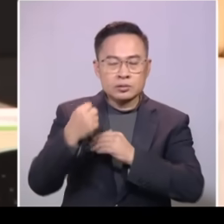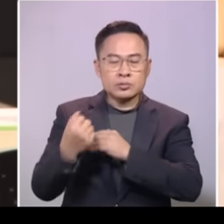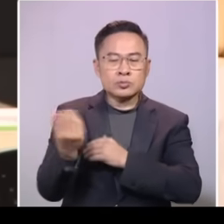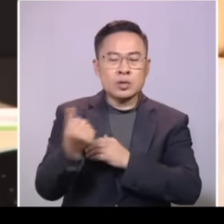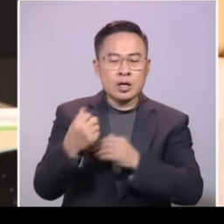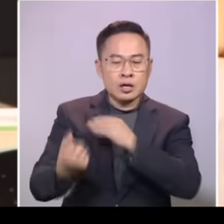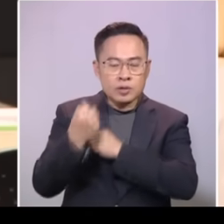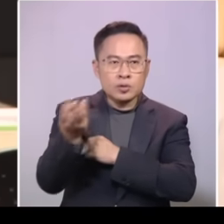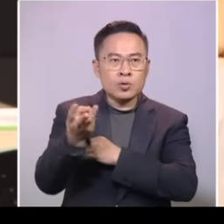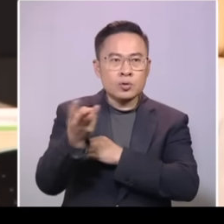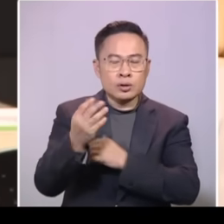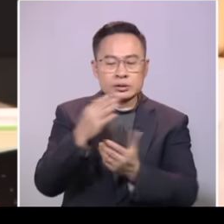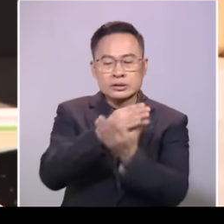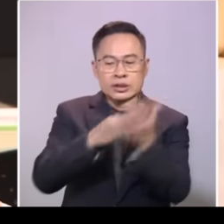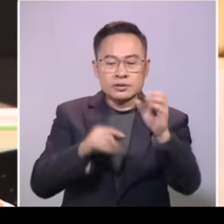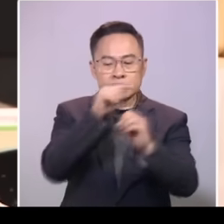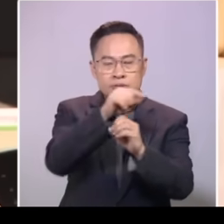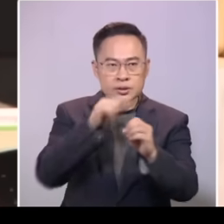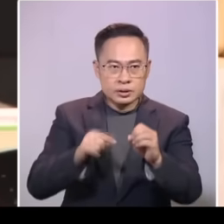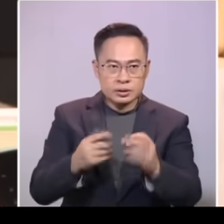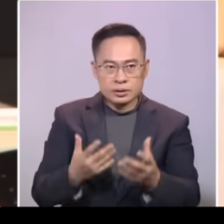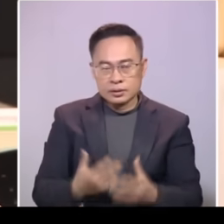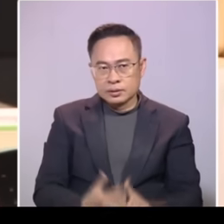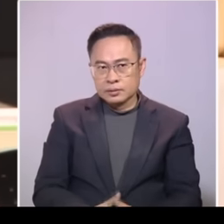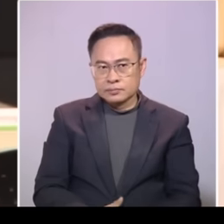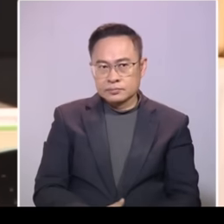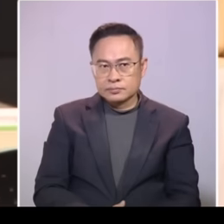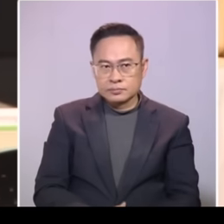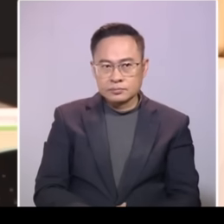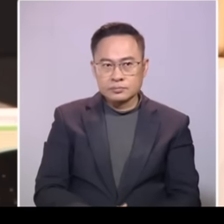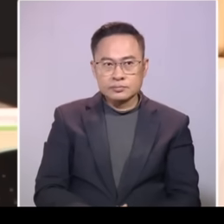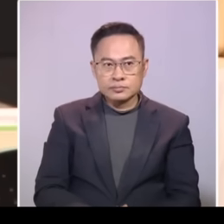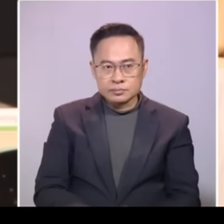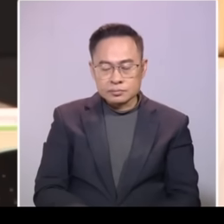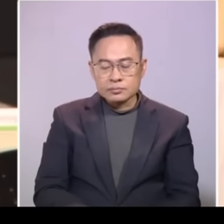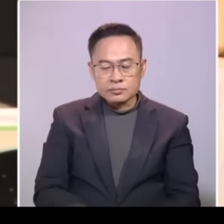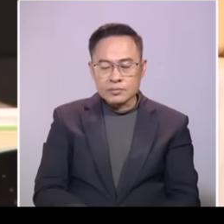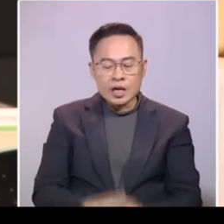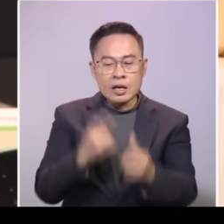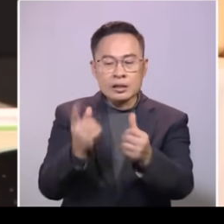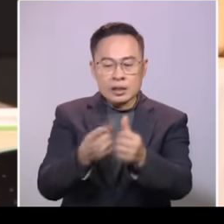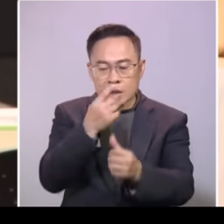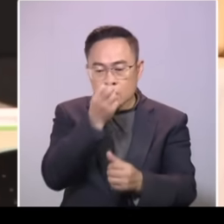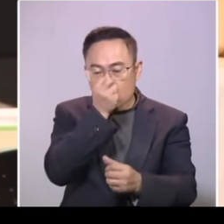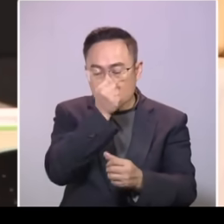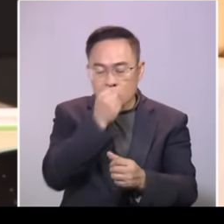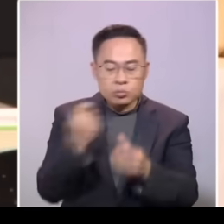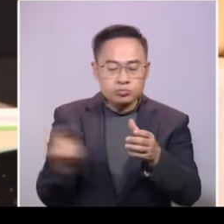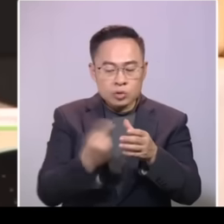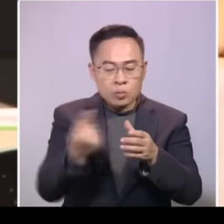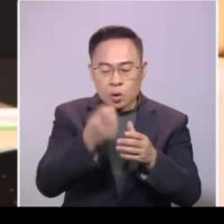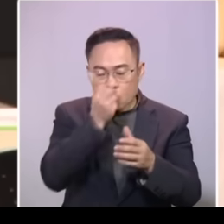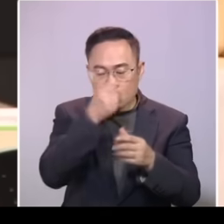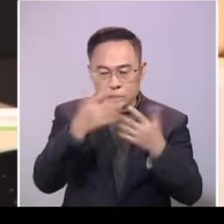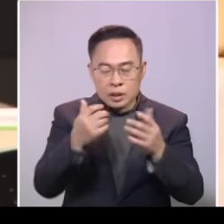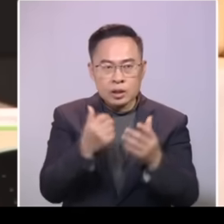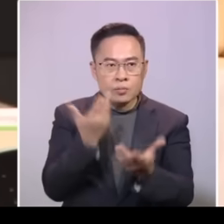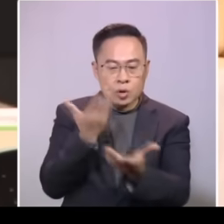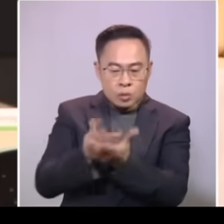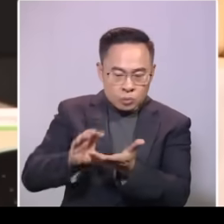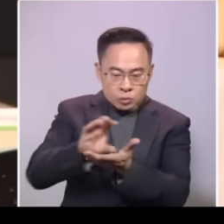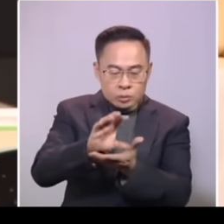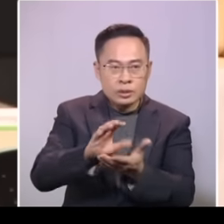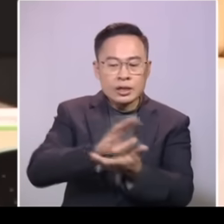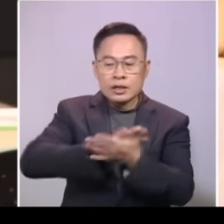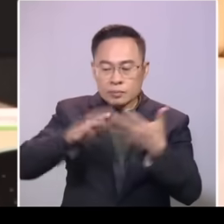น้อยครับมีแค่ครึ่งเดียวอย่าเงี้ยนะครับก็ก็อาจจะอาศัยช่วงแรกเนี่ยครับเรียนรองถูกลองผิดกันไปก่อนแล้ววันเนี้ยพองบประมาณใช้